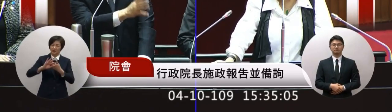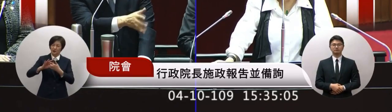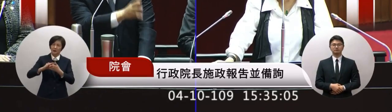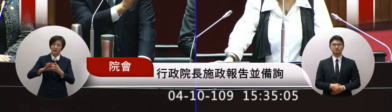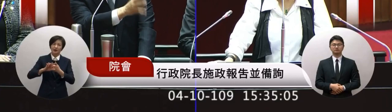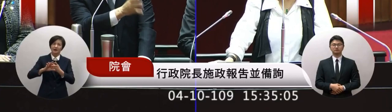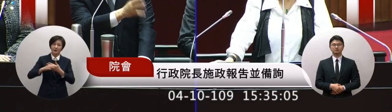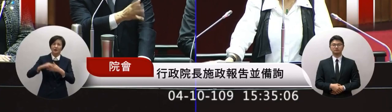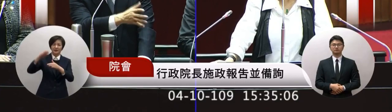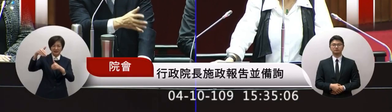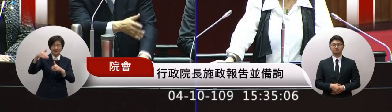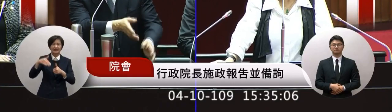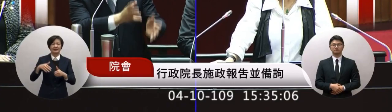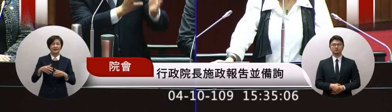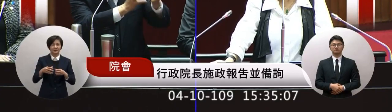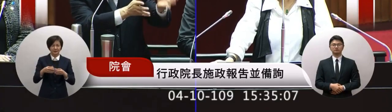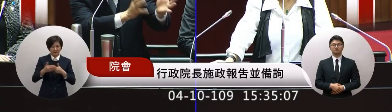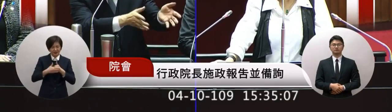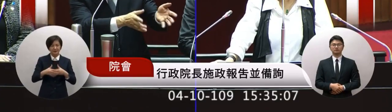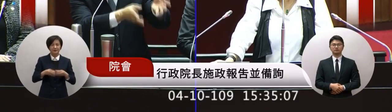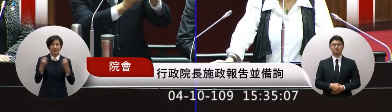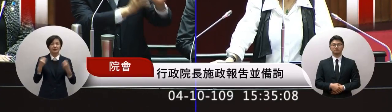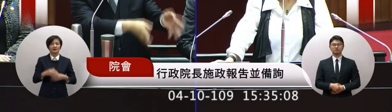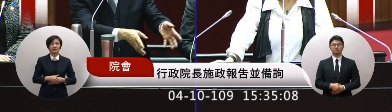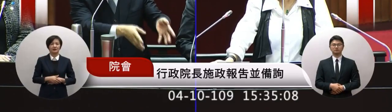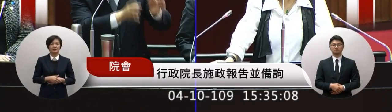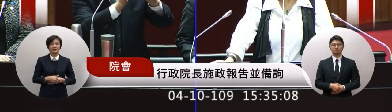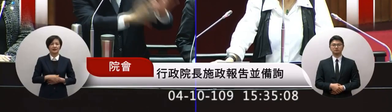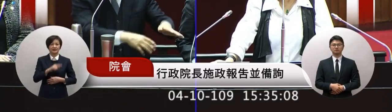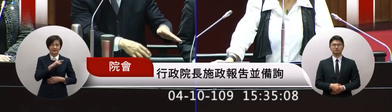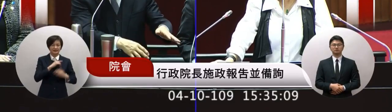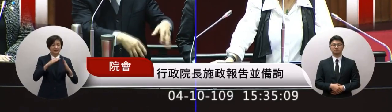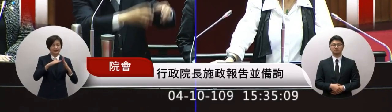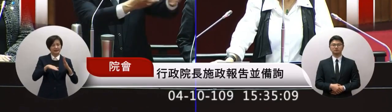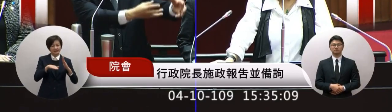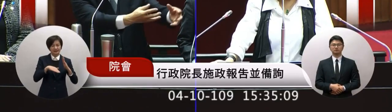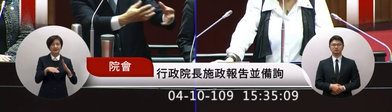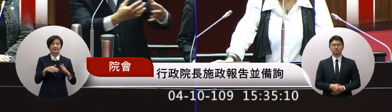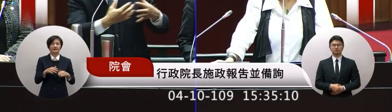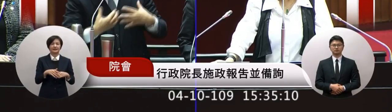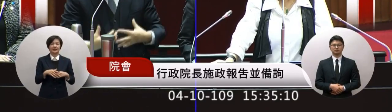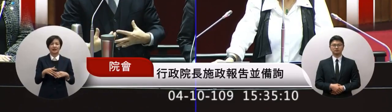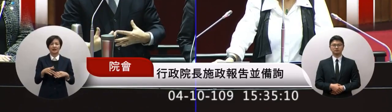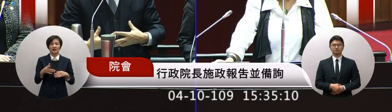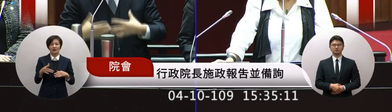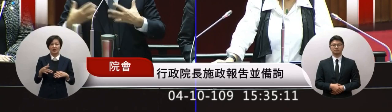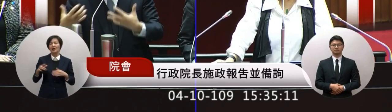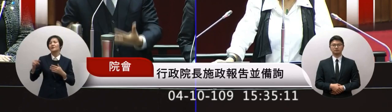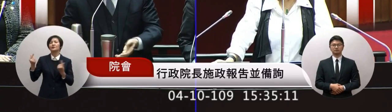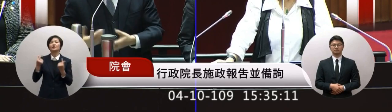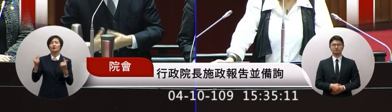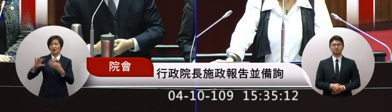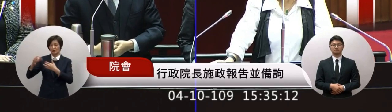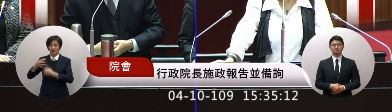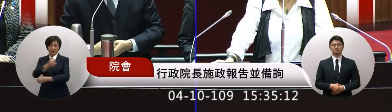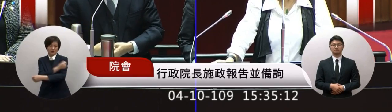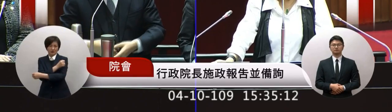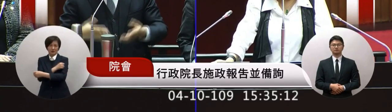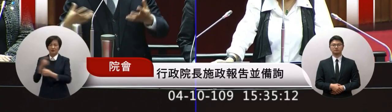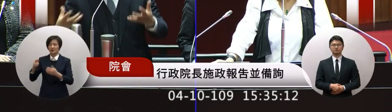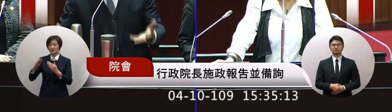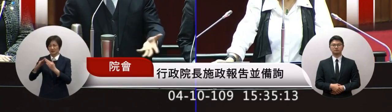己国家自己家庭他自己的家人或者孩子也是放着啊，来到咱家赚这个艰苦